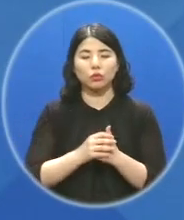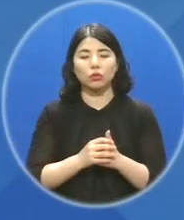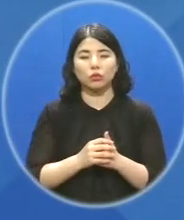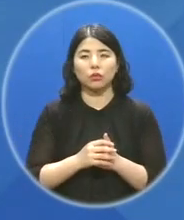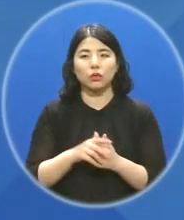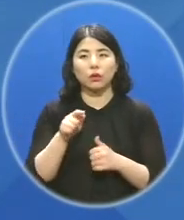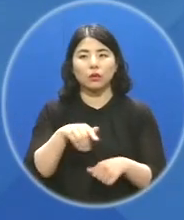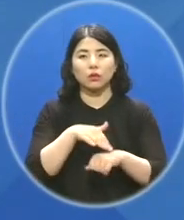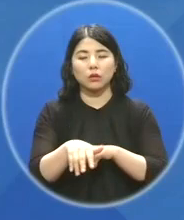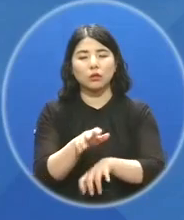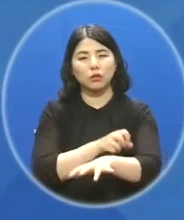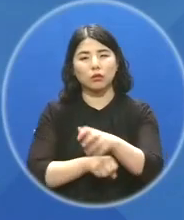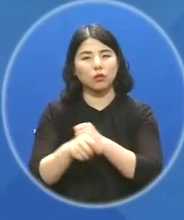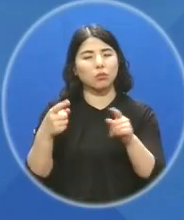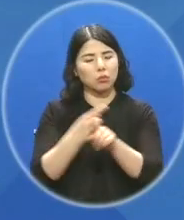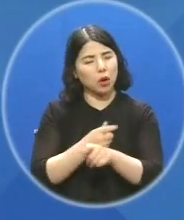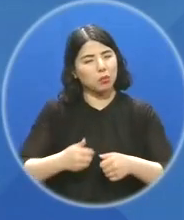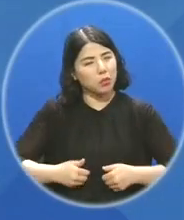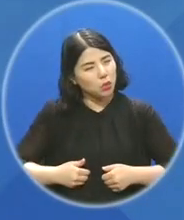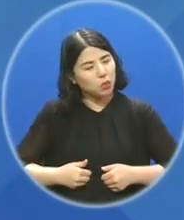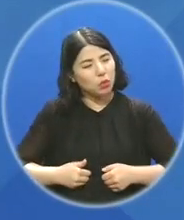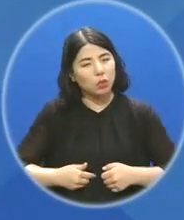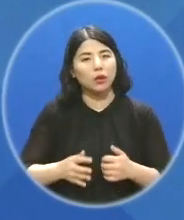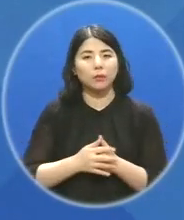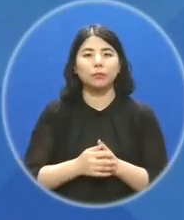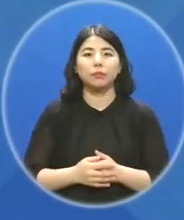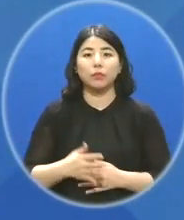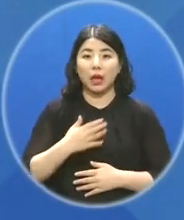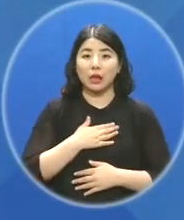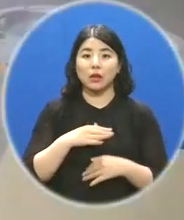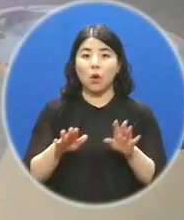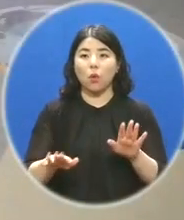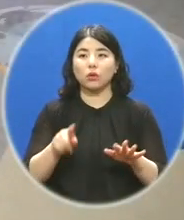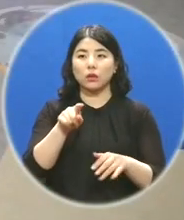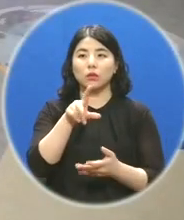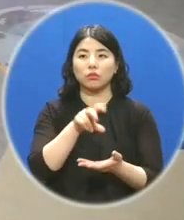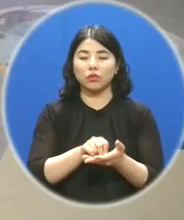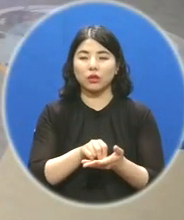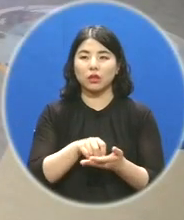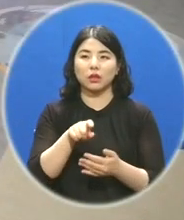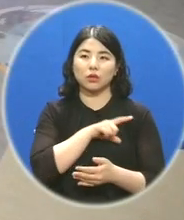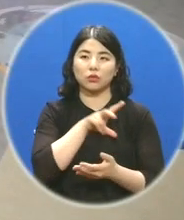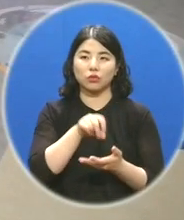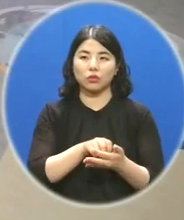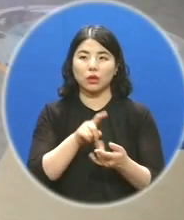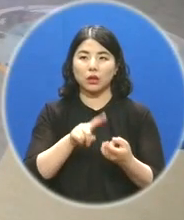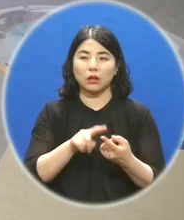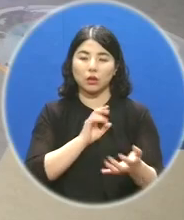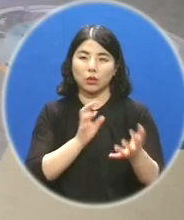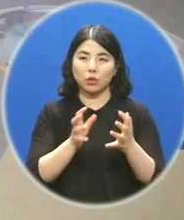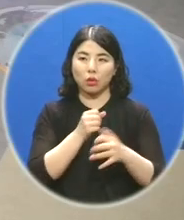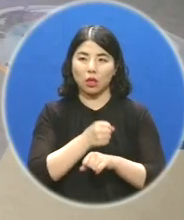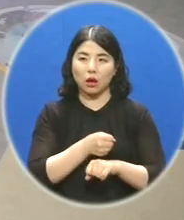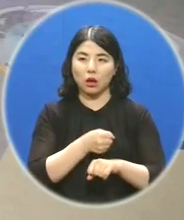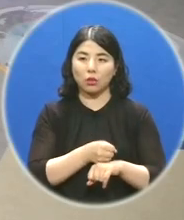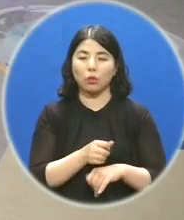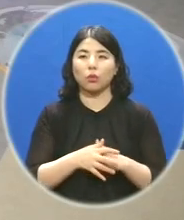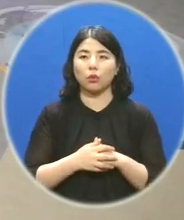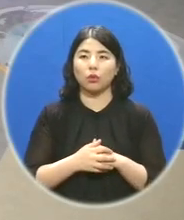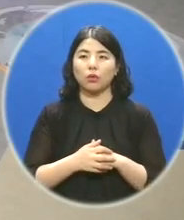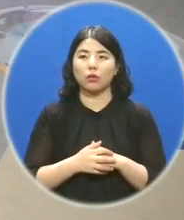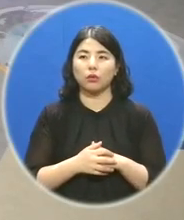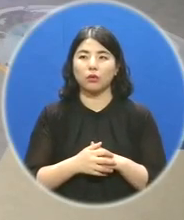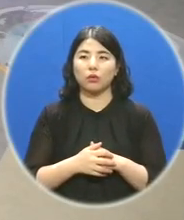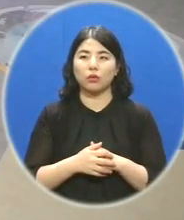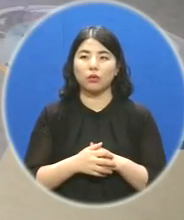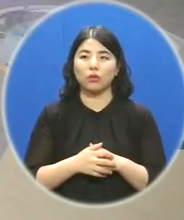좀 이렇게 좀 적극적으로 좀 바뀌어야 되는 거 아닌가. 저는 이제 오늘 이 문제, 이 주제를 가지고 토론을 하면서, 예. 아,